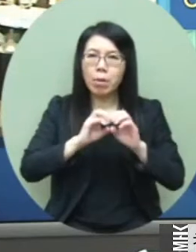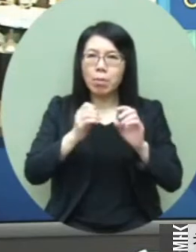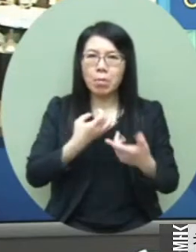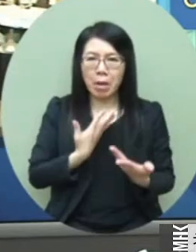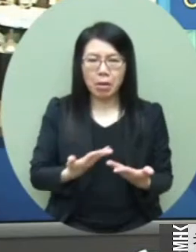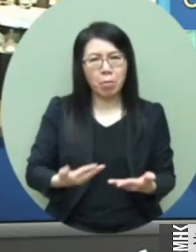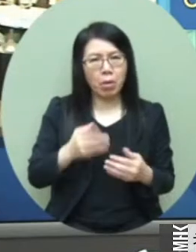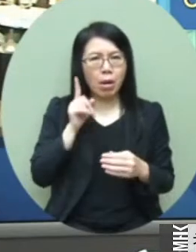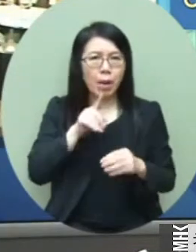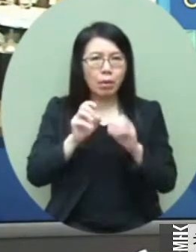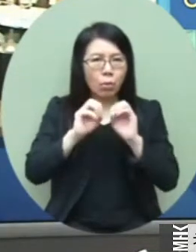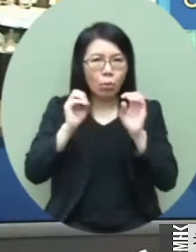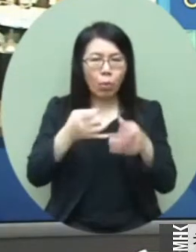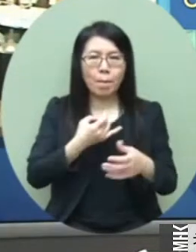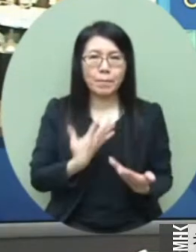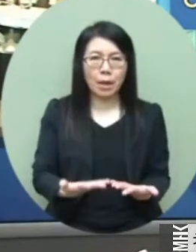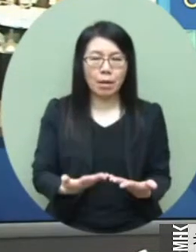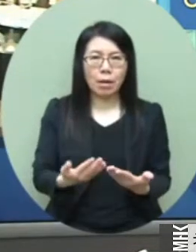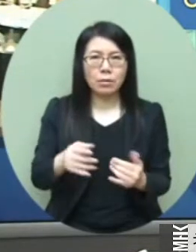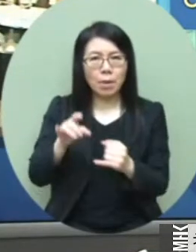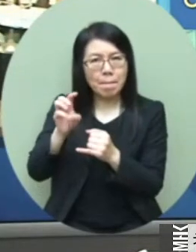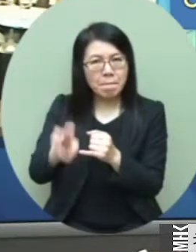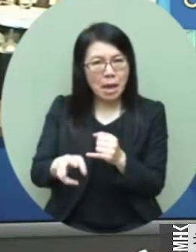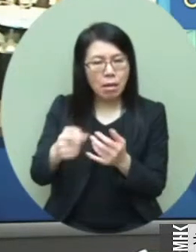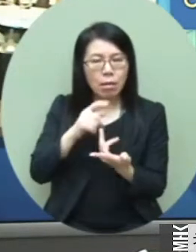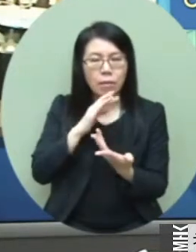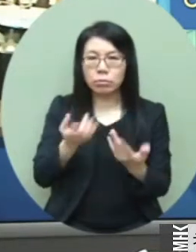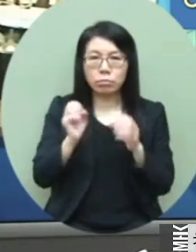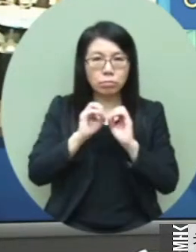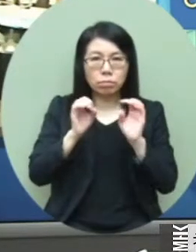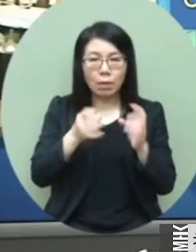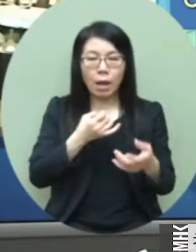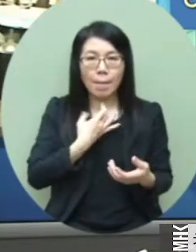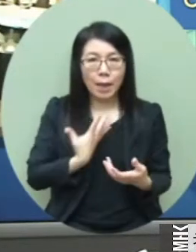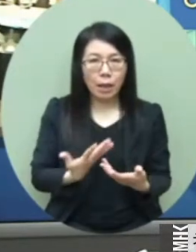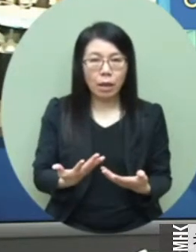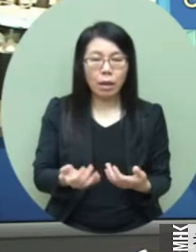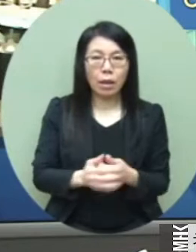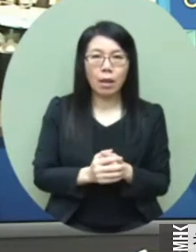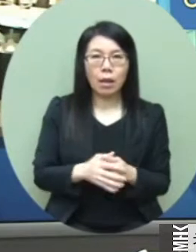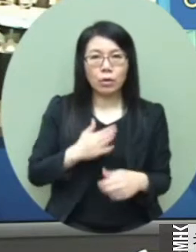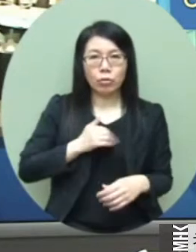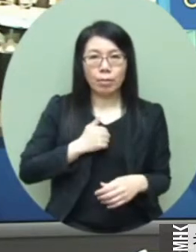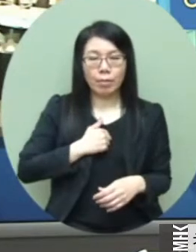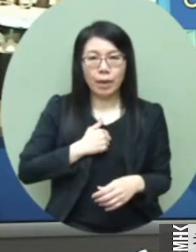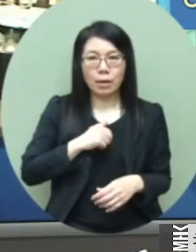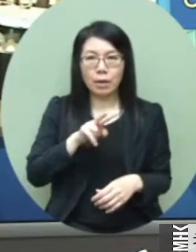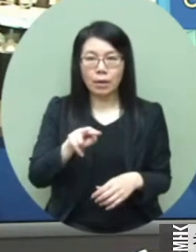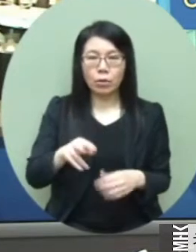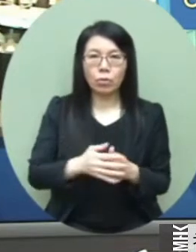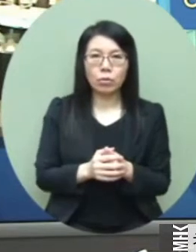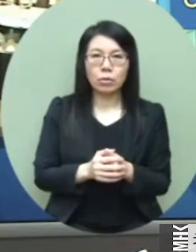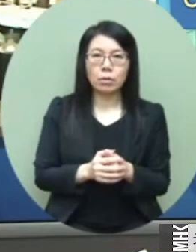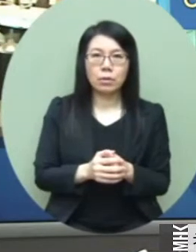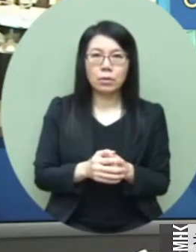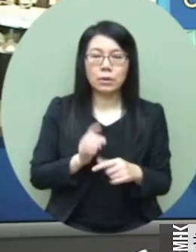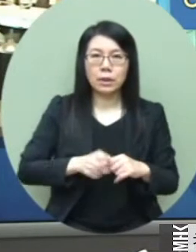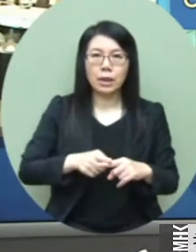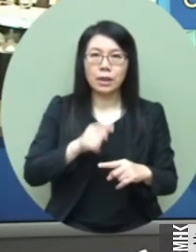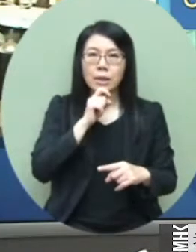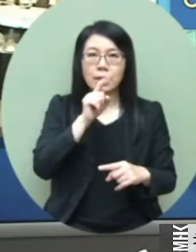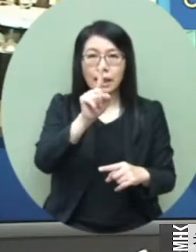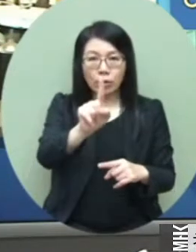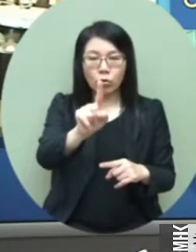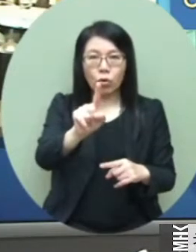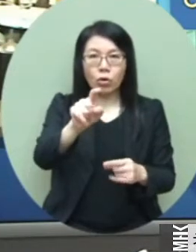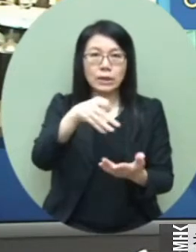拜會公佈，但係今個禮拜都就嚟去到尾聲啦。咁同埋就係咪因為預見到可能都淨係得一個參選人，